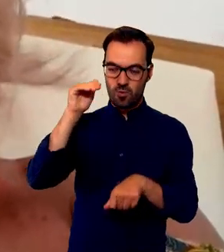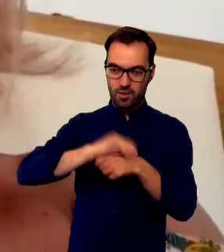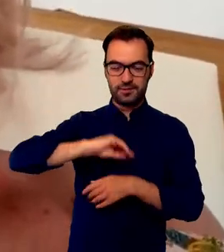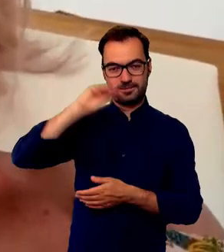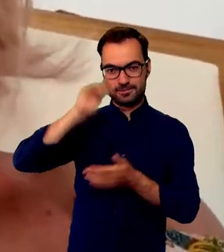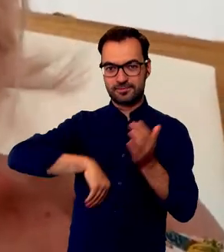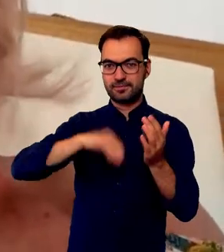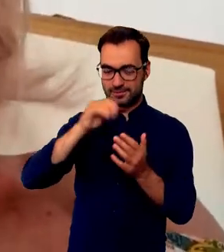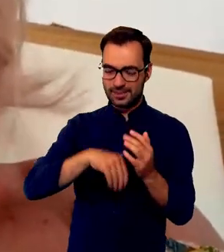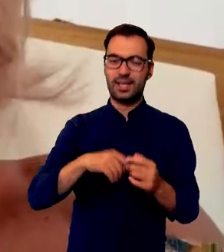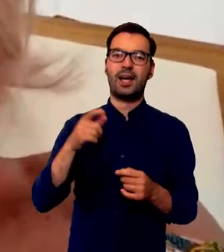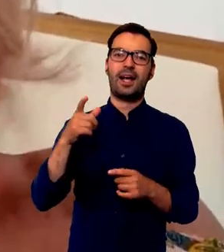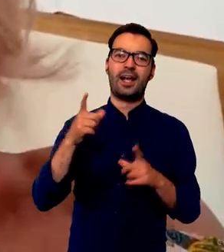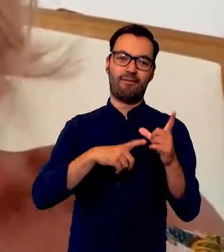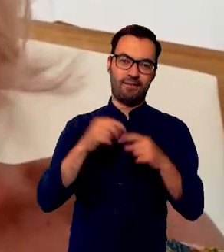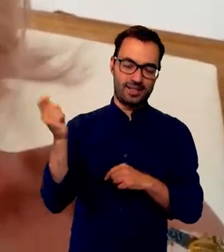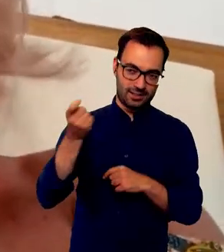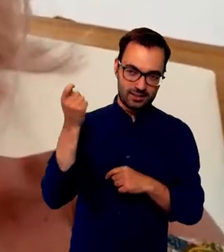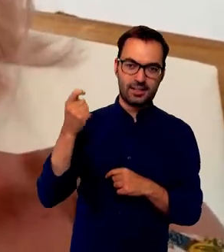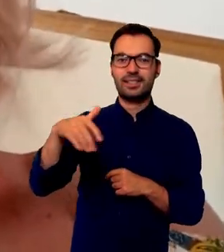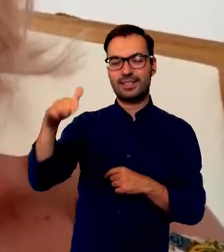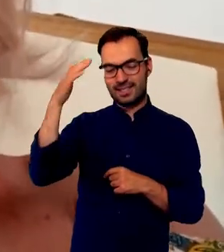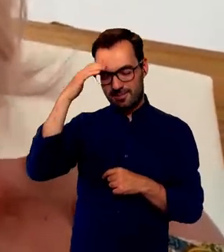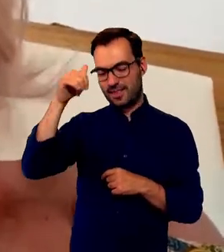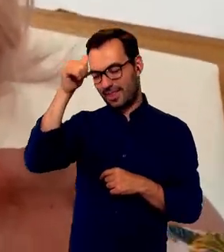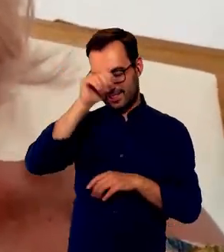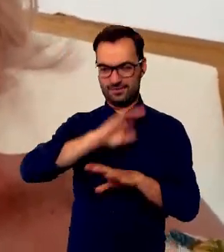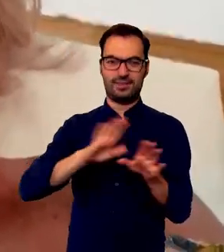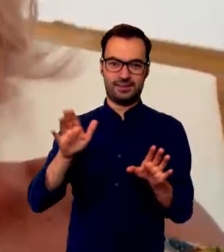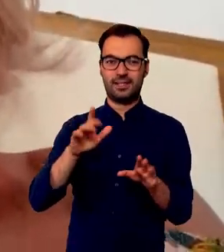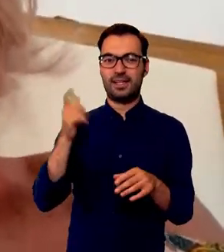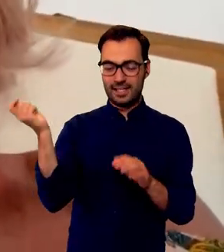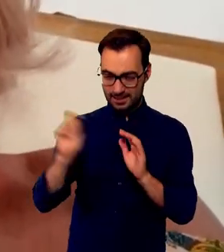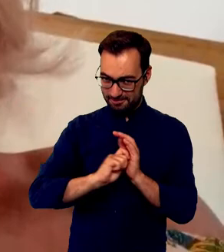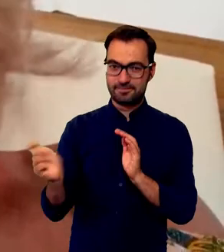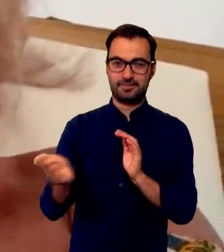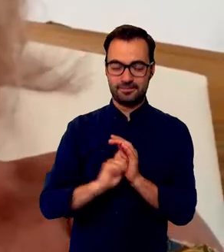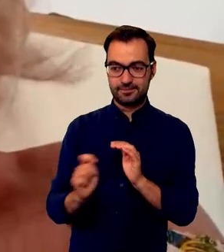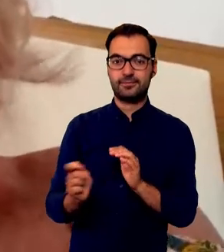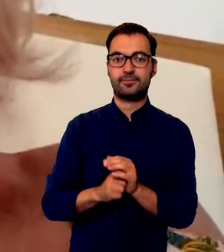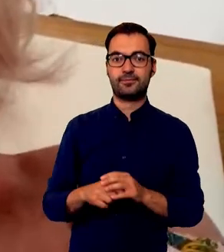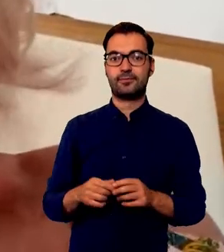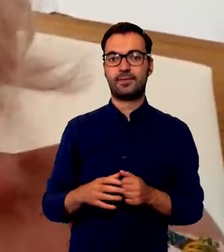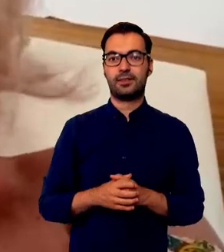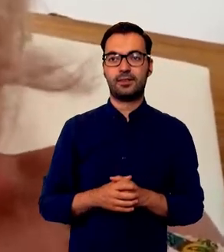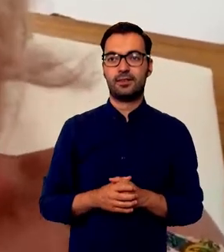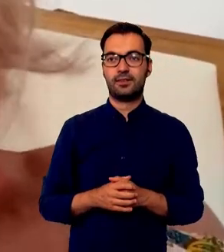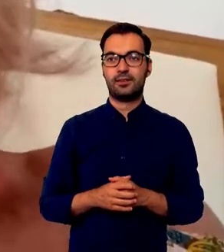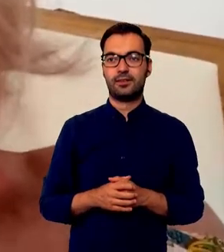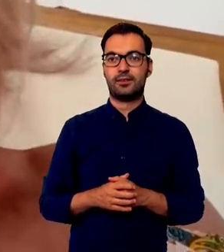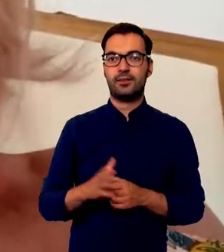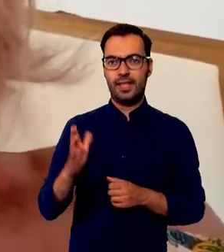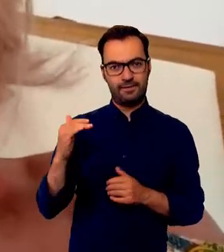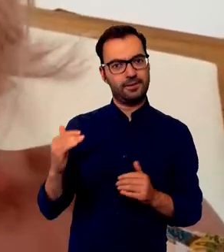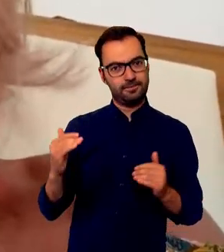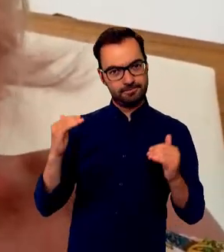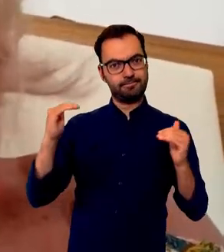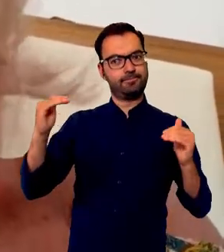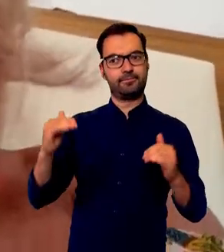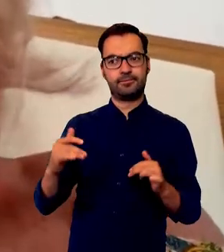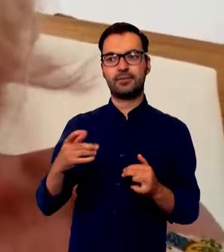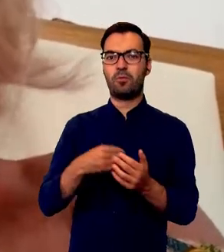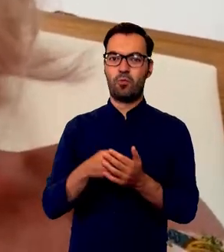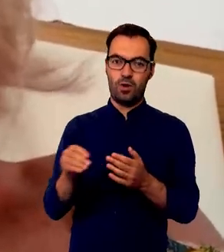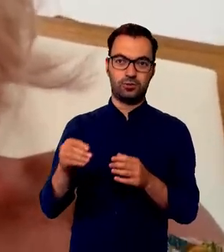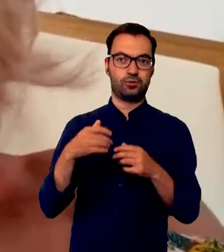jeżdżą tam celebrytki, wiem, które znam nazwiska, jeżdżą tam celebrytki stosunkowo wysokie, wtedy się